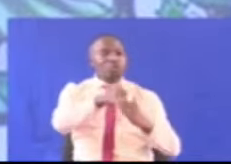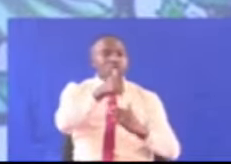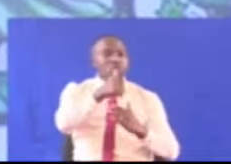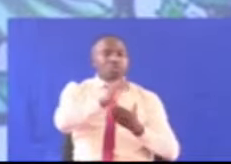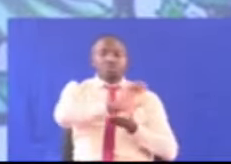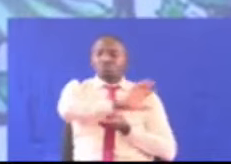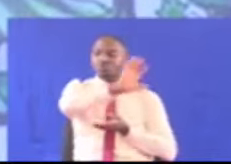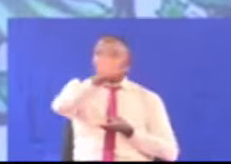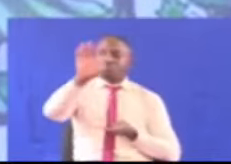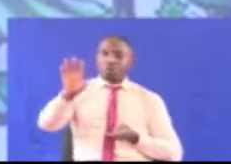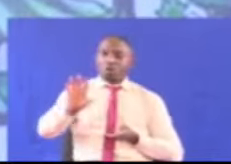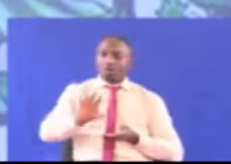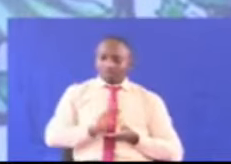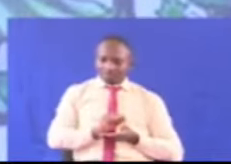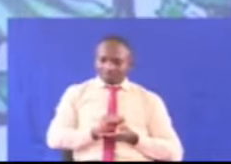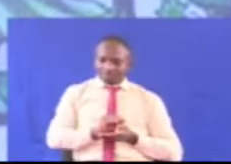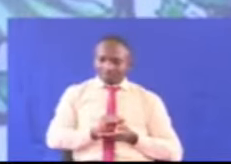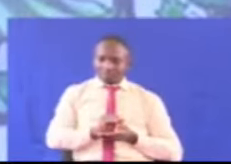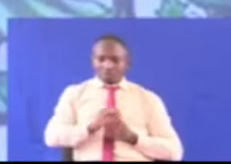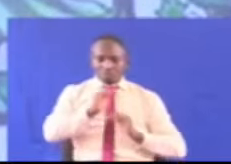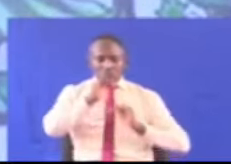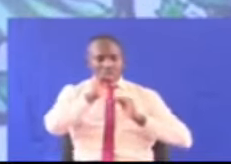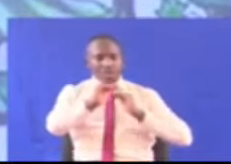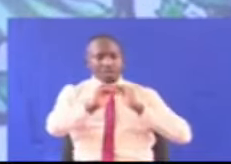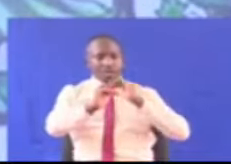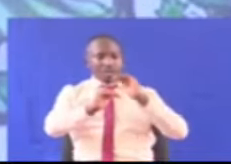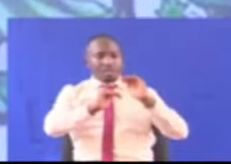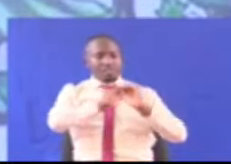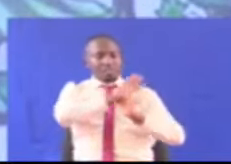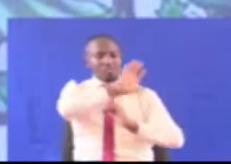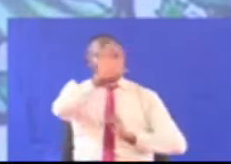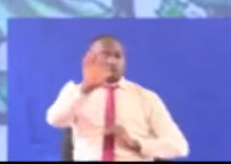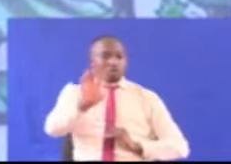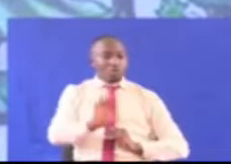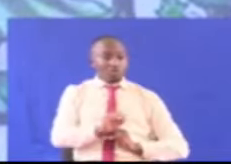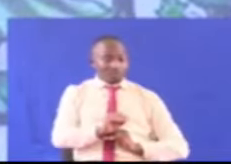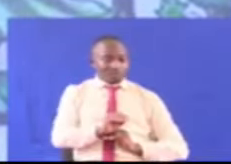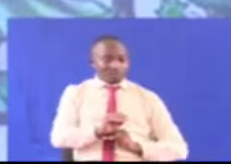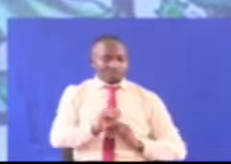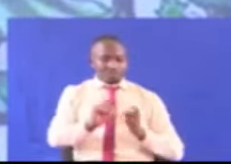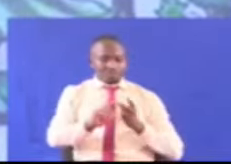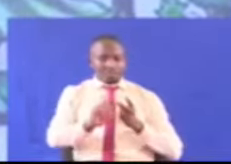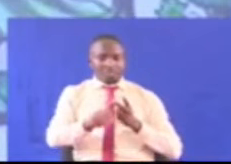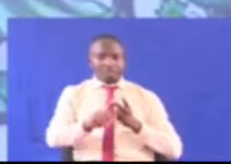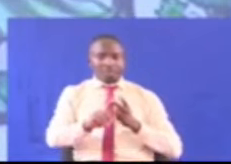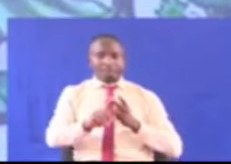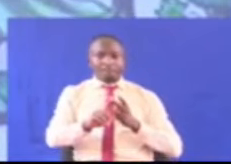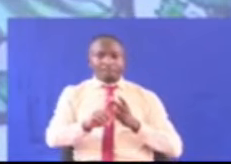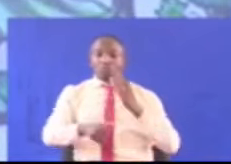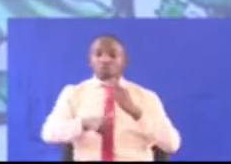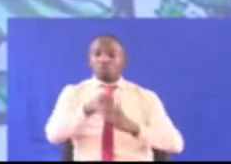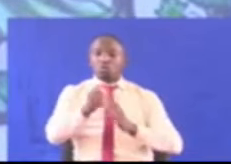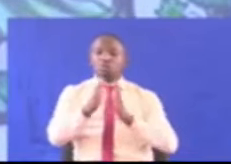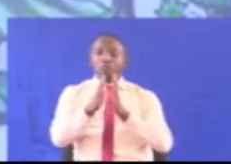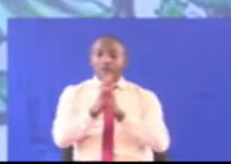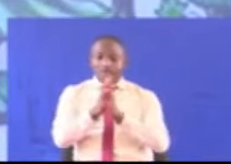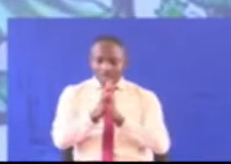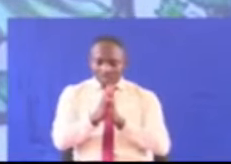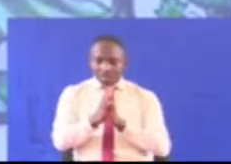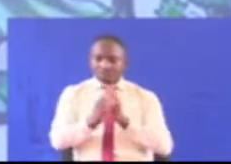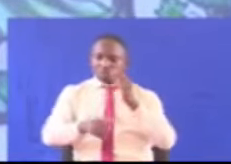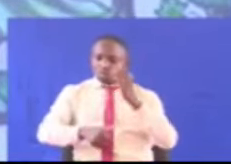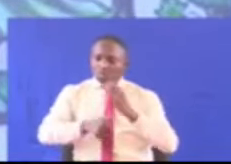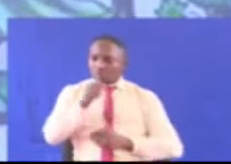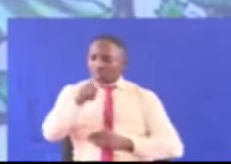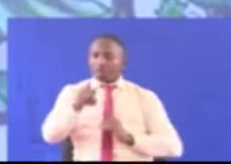viongozi wote wa ngazi zote wa dini. Wameomba